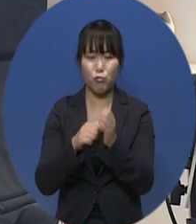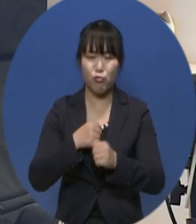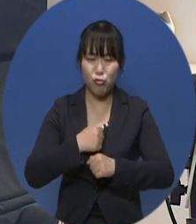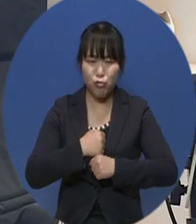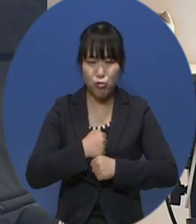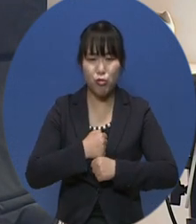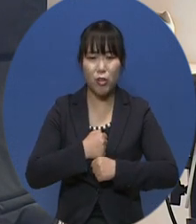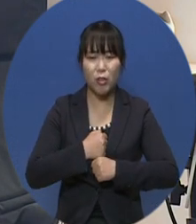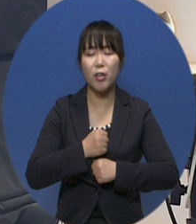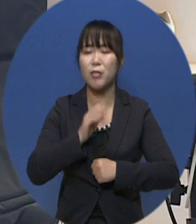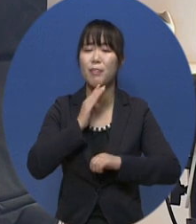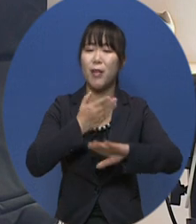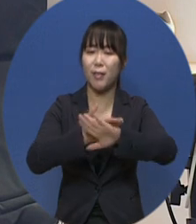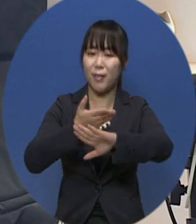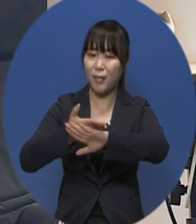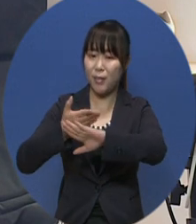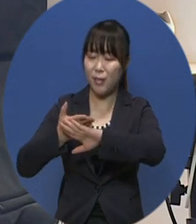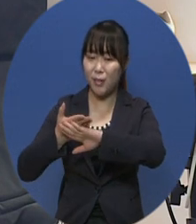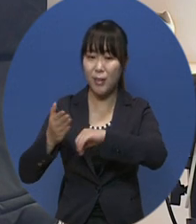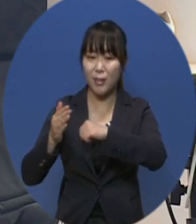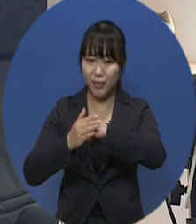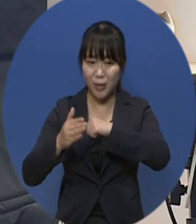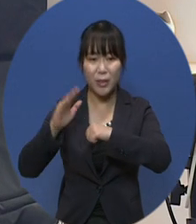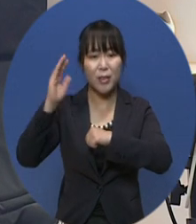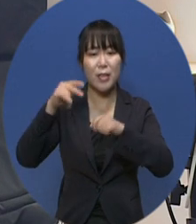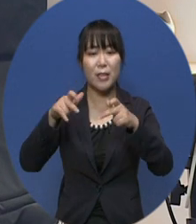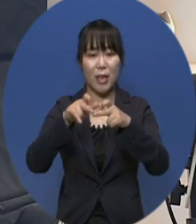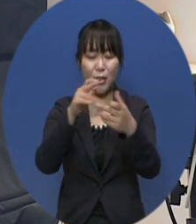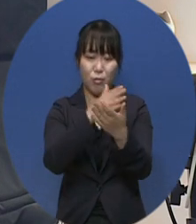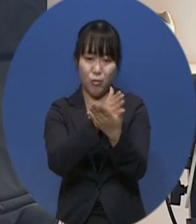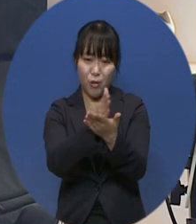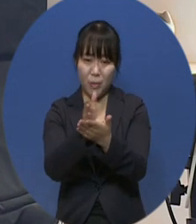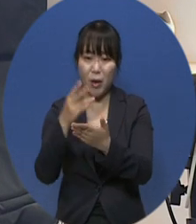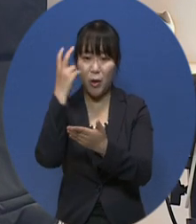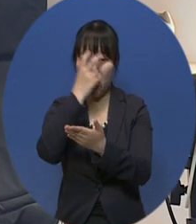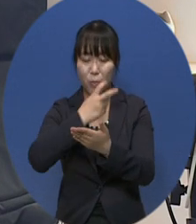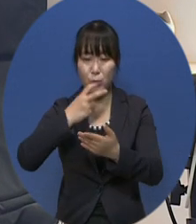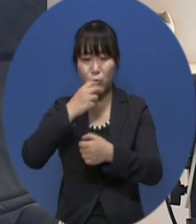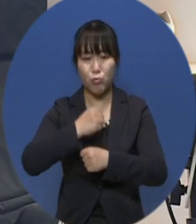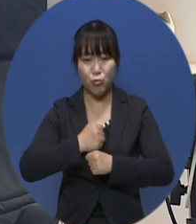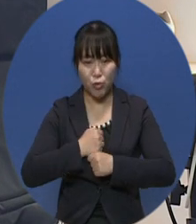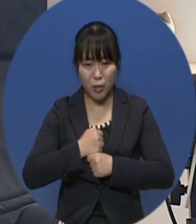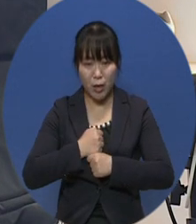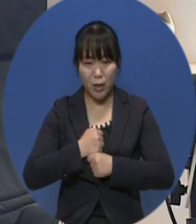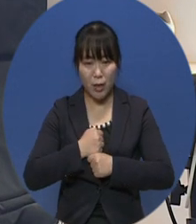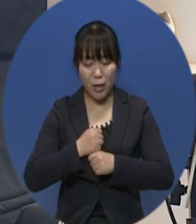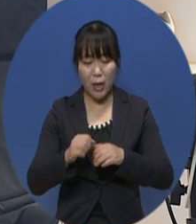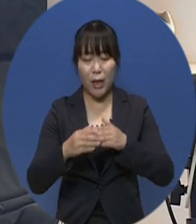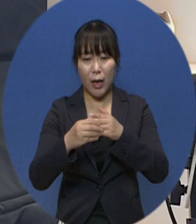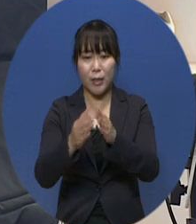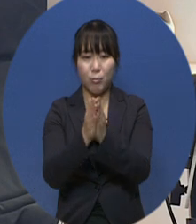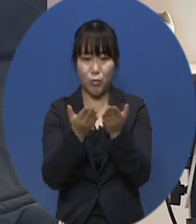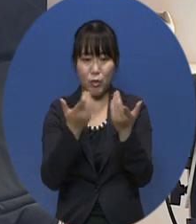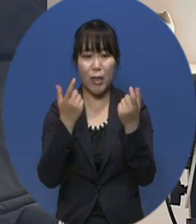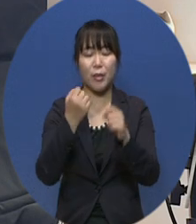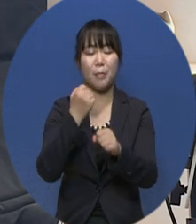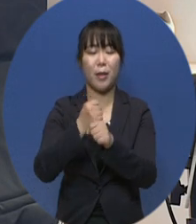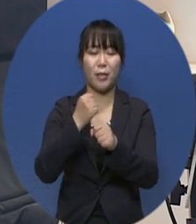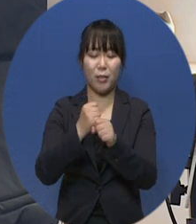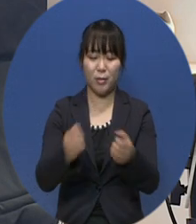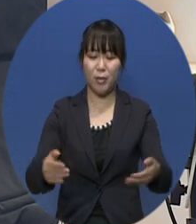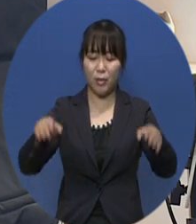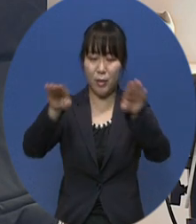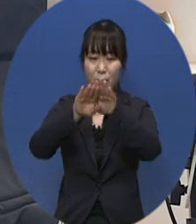주의사항 같은 게 굉장히 많이 다르기 때문에 최근에 이제 장애 유형별 검진 네. 유의사항 가이드북 네. 이런 것들도